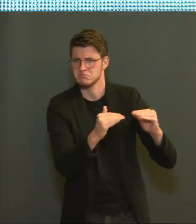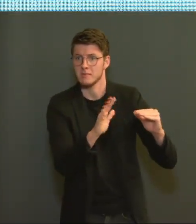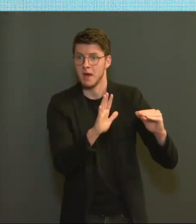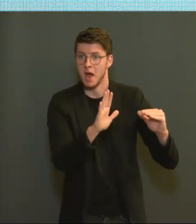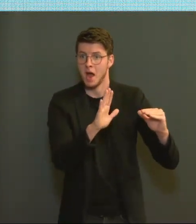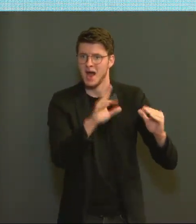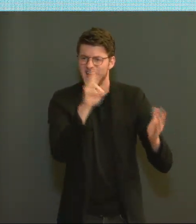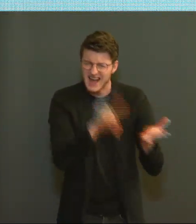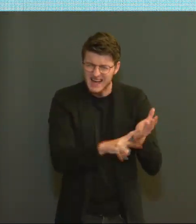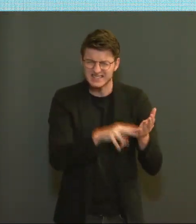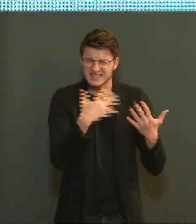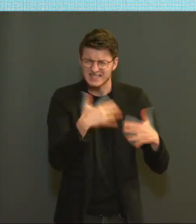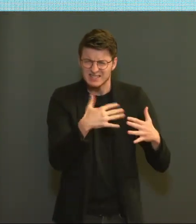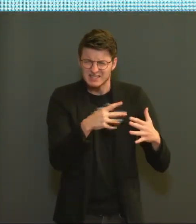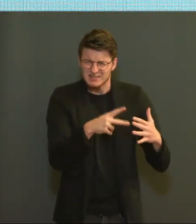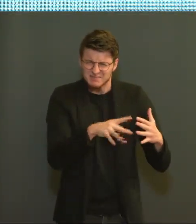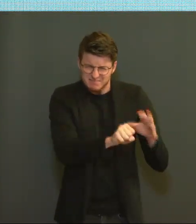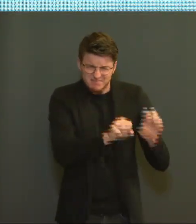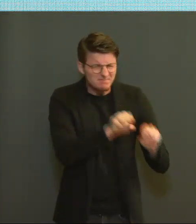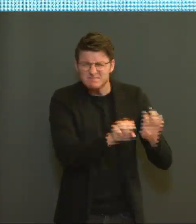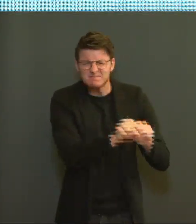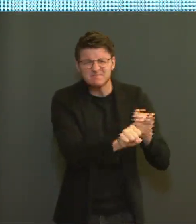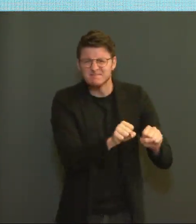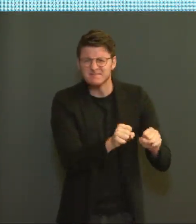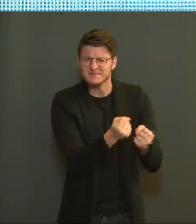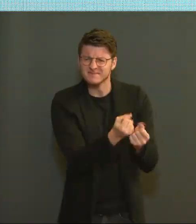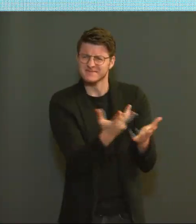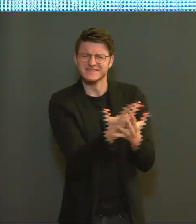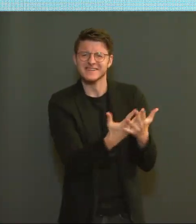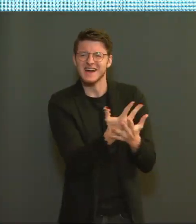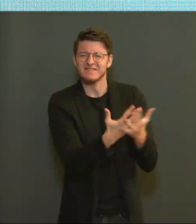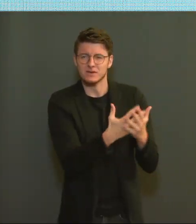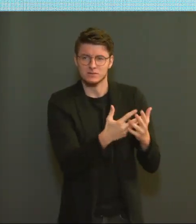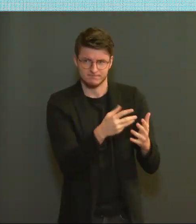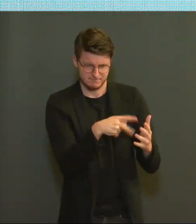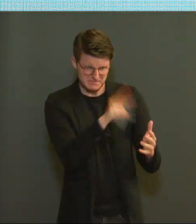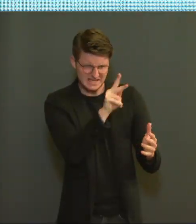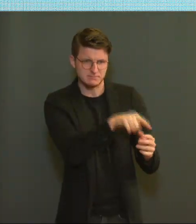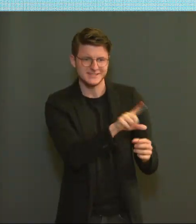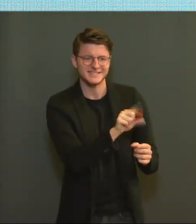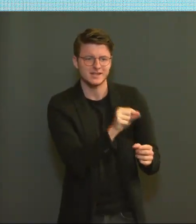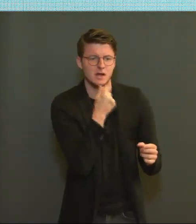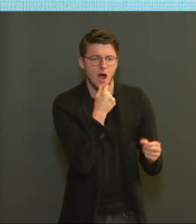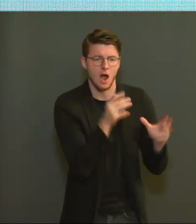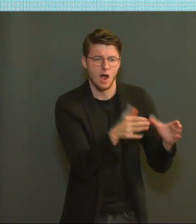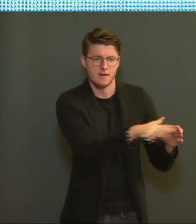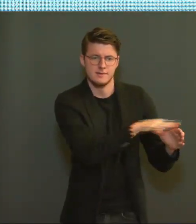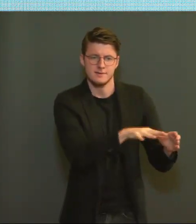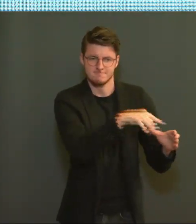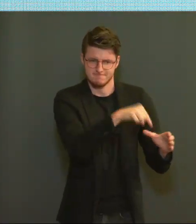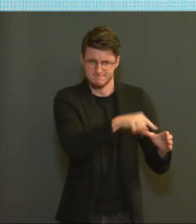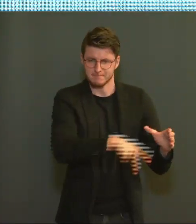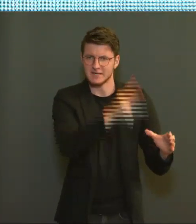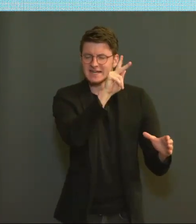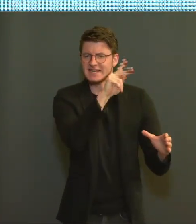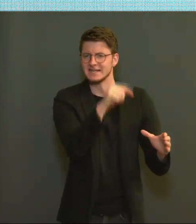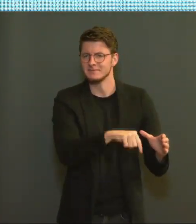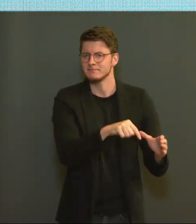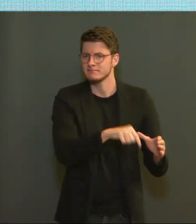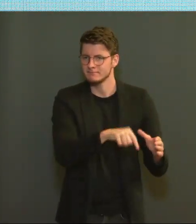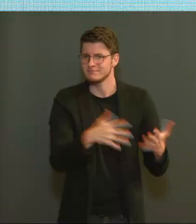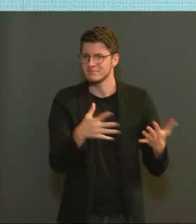in absolute aantallen het hoogste aantal nieuwe gevallen op. Daarnaast blijven ook